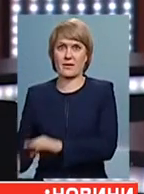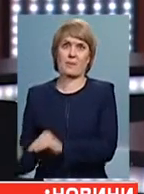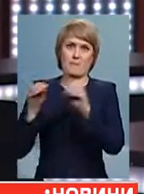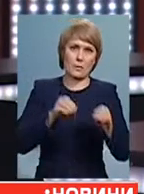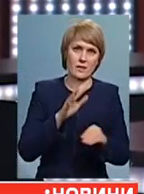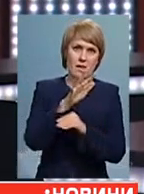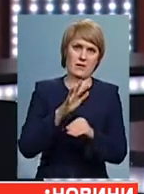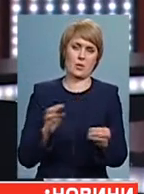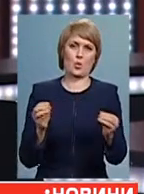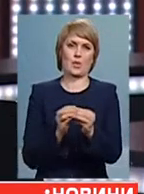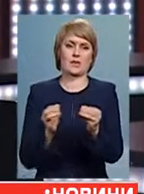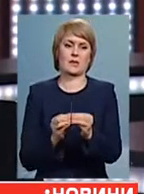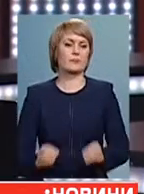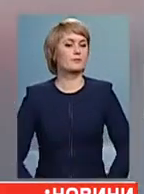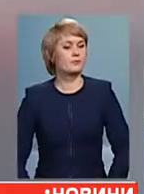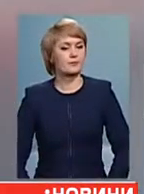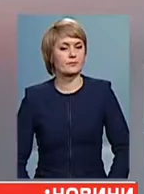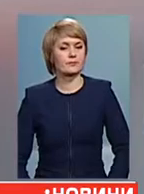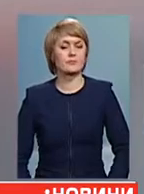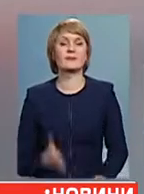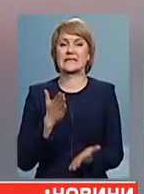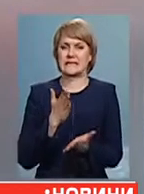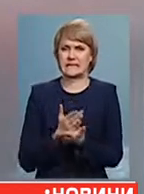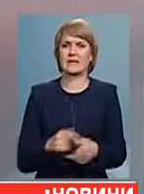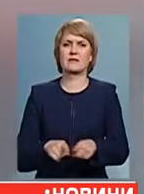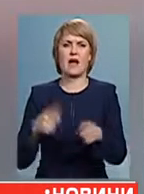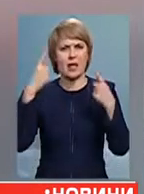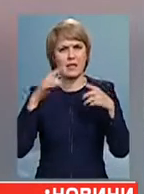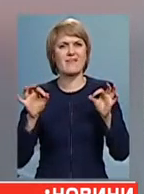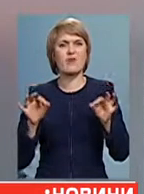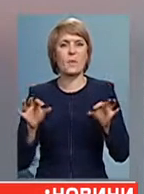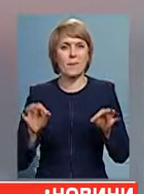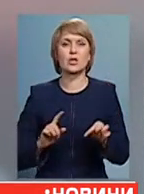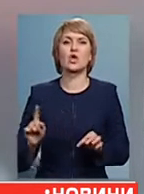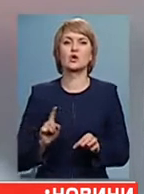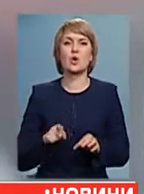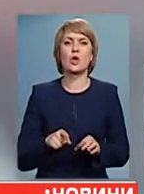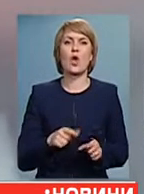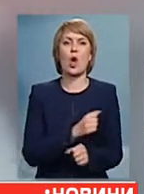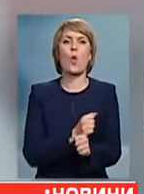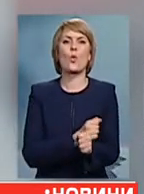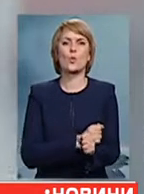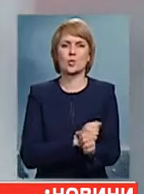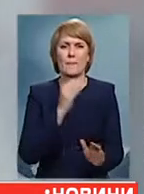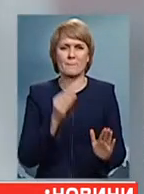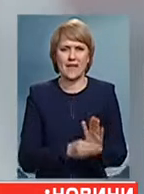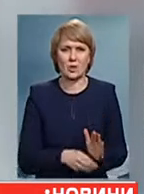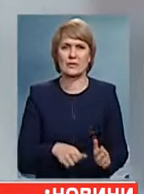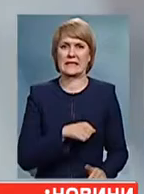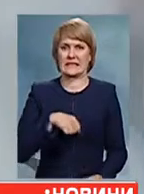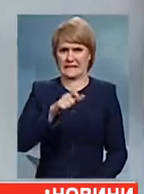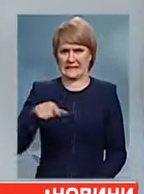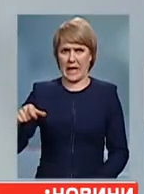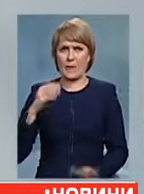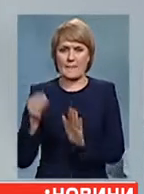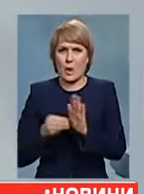артилерію назад. Є така інформація, що вони і оружие прячуть, і самі